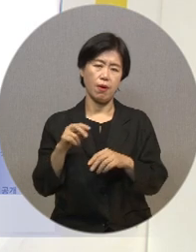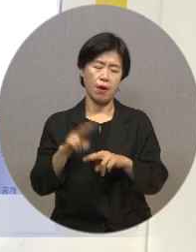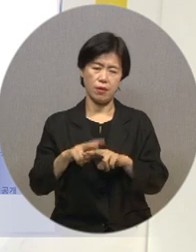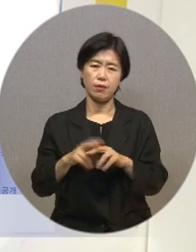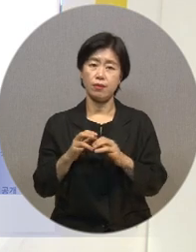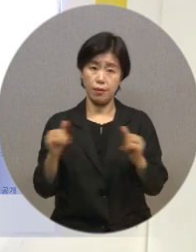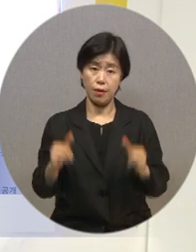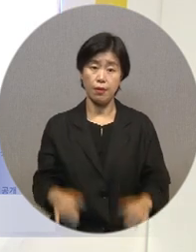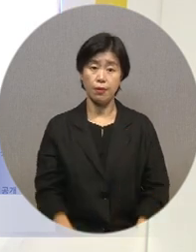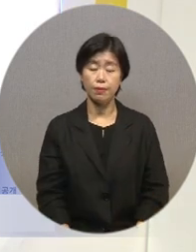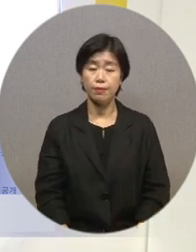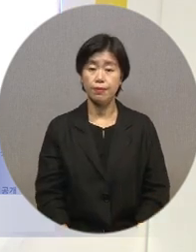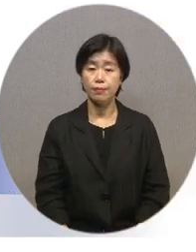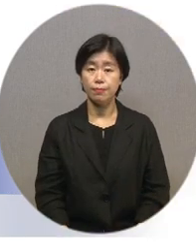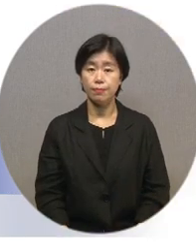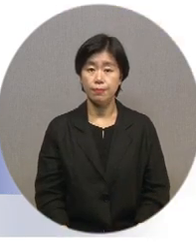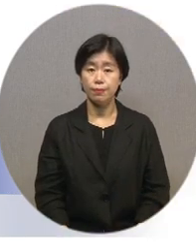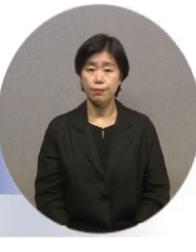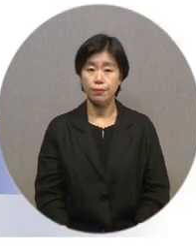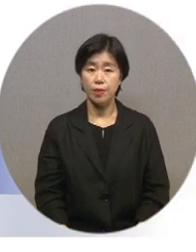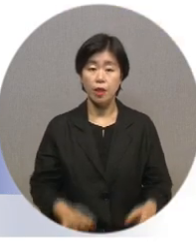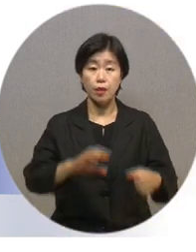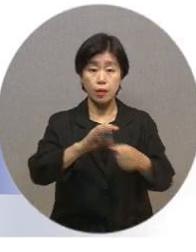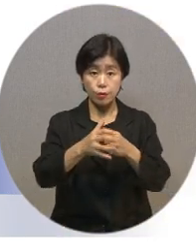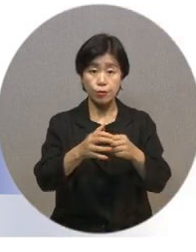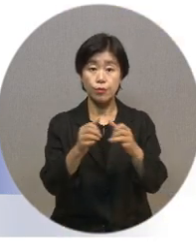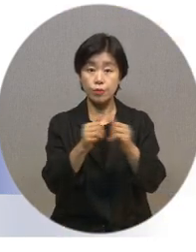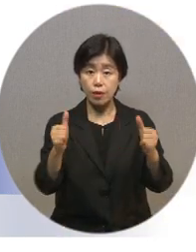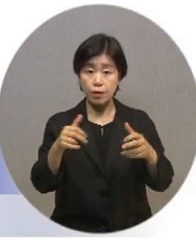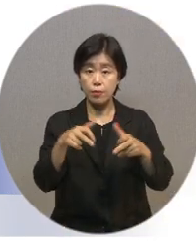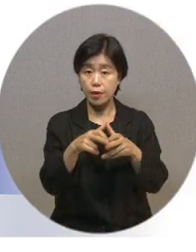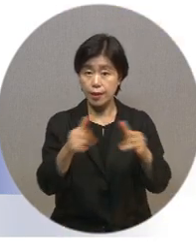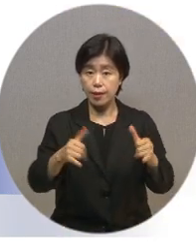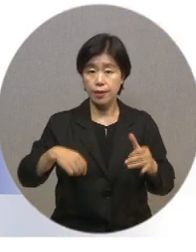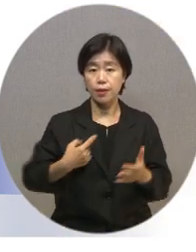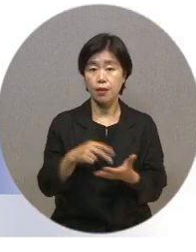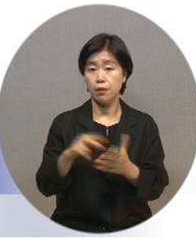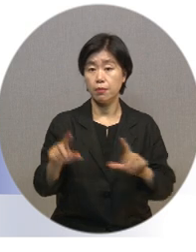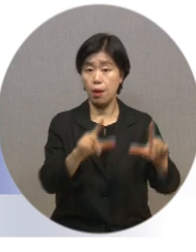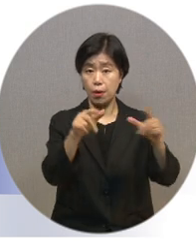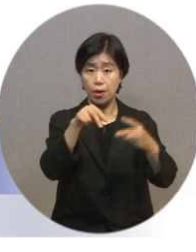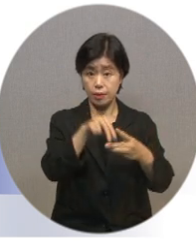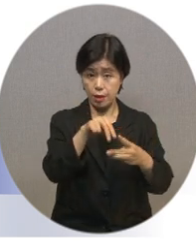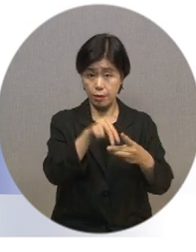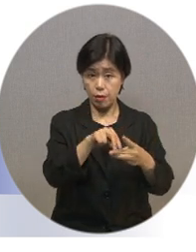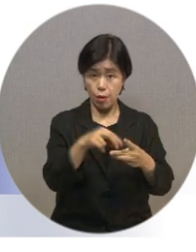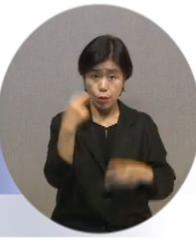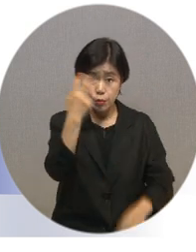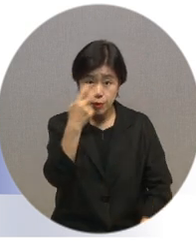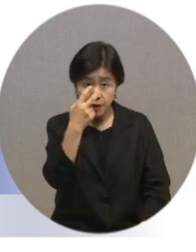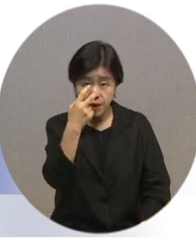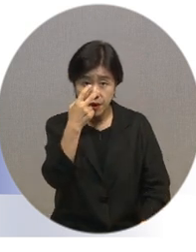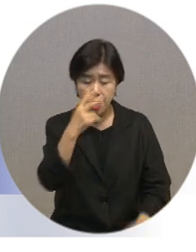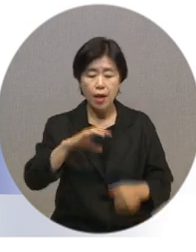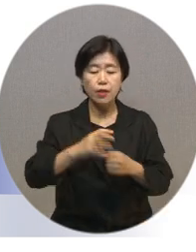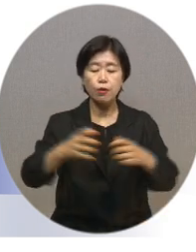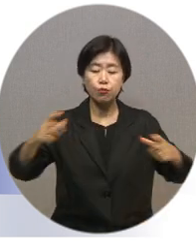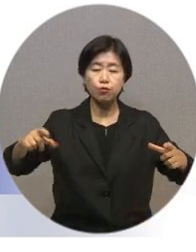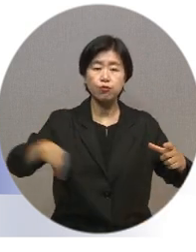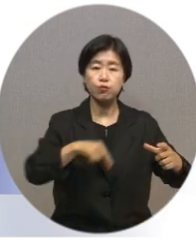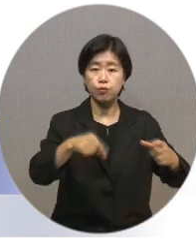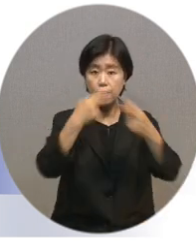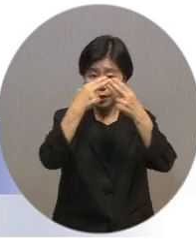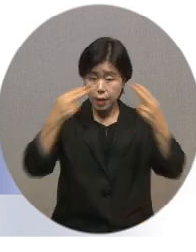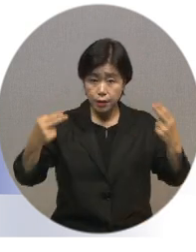어렵다는 지적이 나왔습니다 대구 사람 장애인 자립생활 센터가 대구 지역 장례시장 접근성 조사